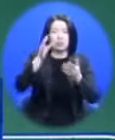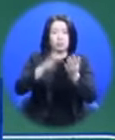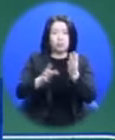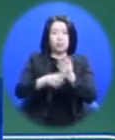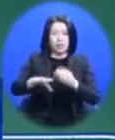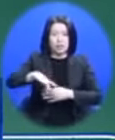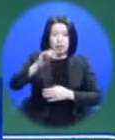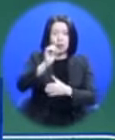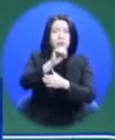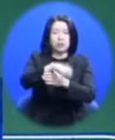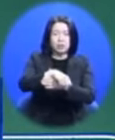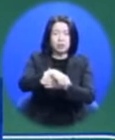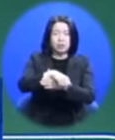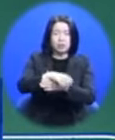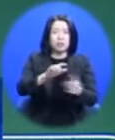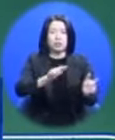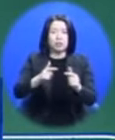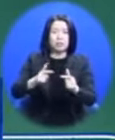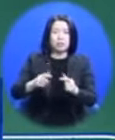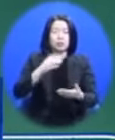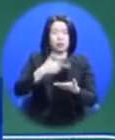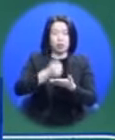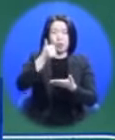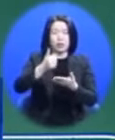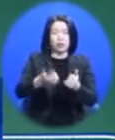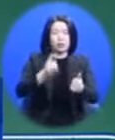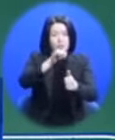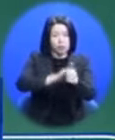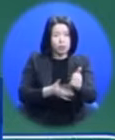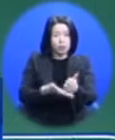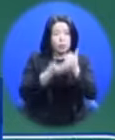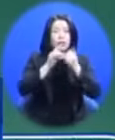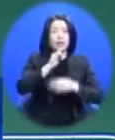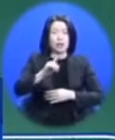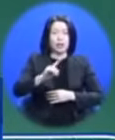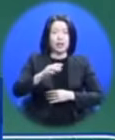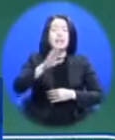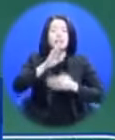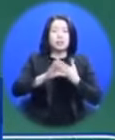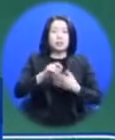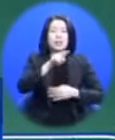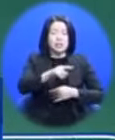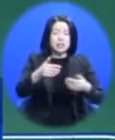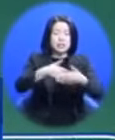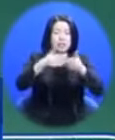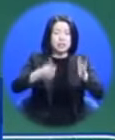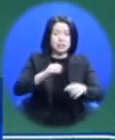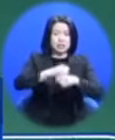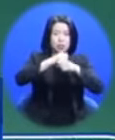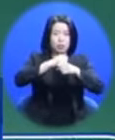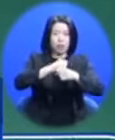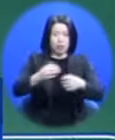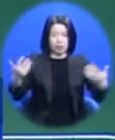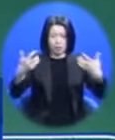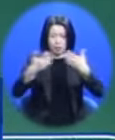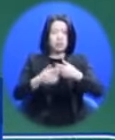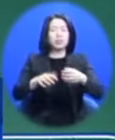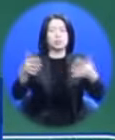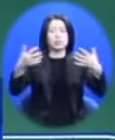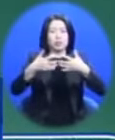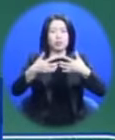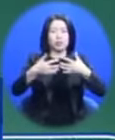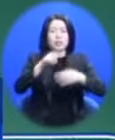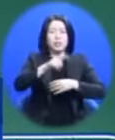처음 익은 열매로 여호와를 공경하라. 그리하면 내 창고가 가득히 차고 내 집틀에